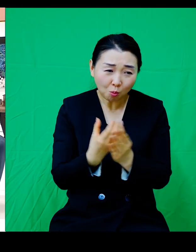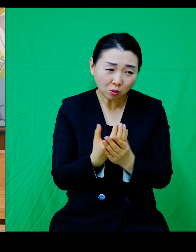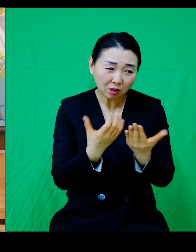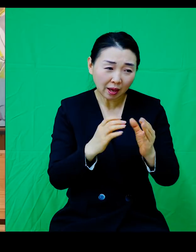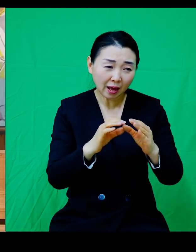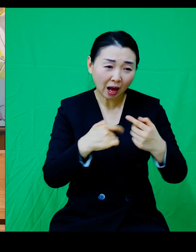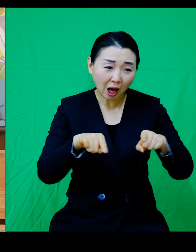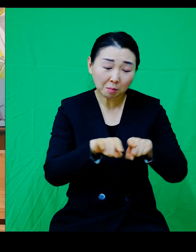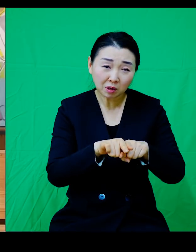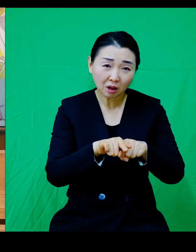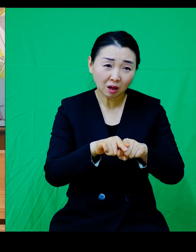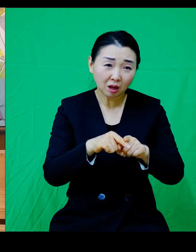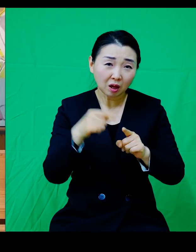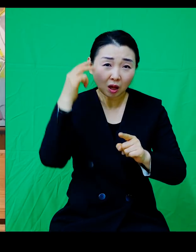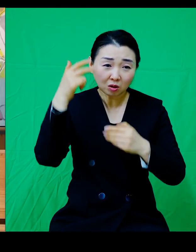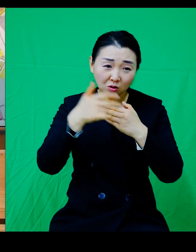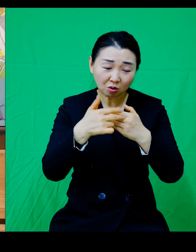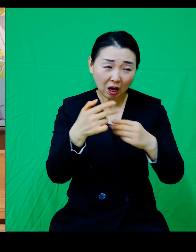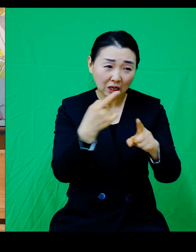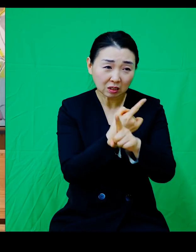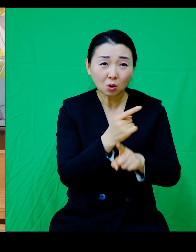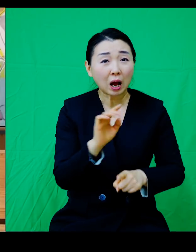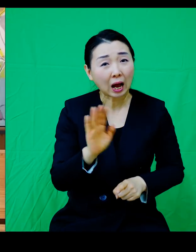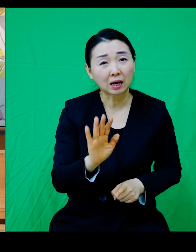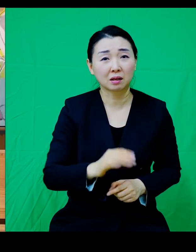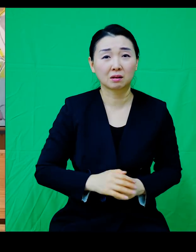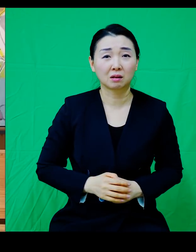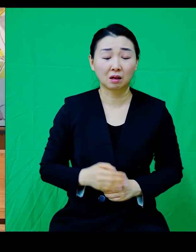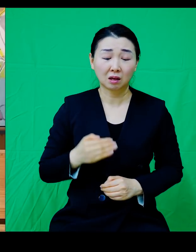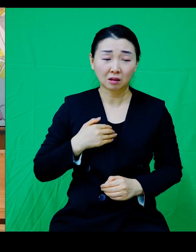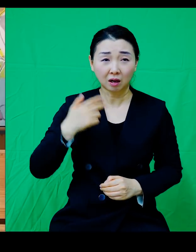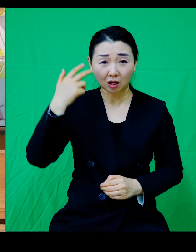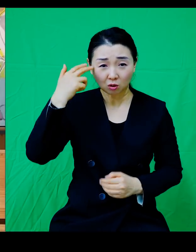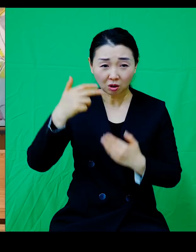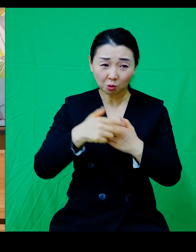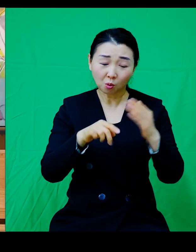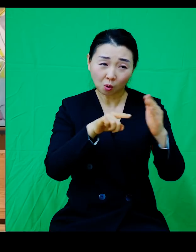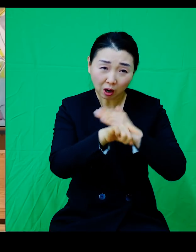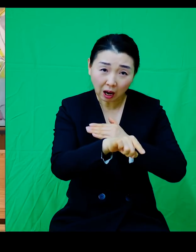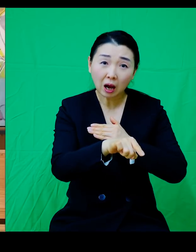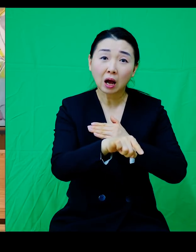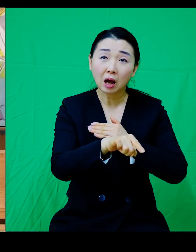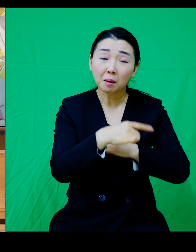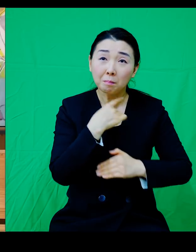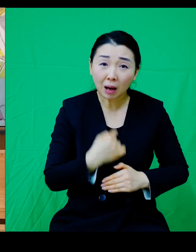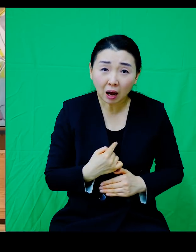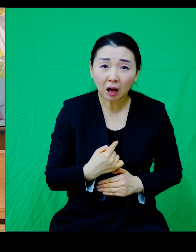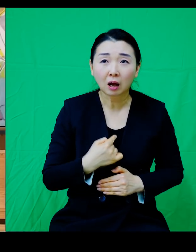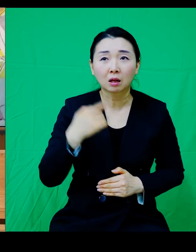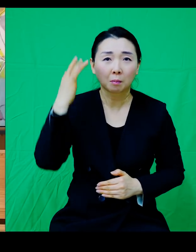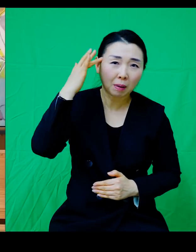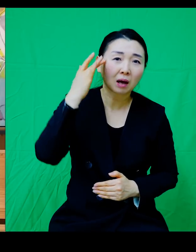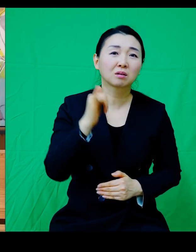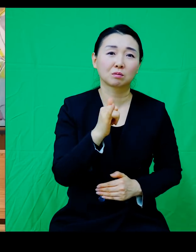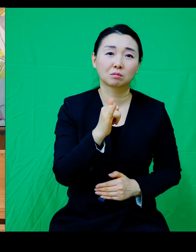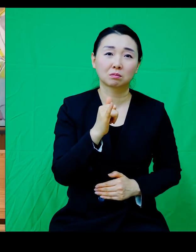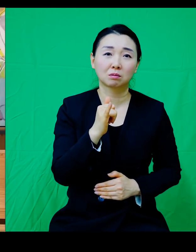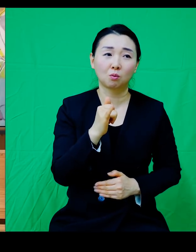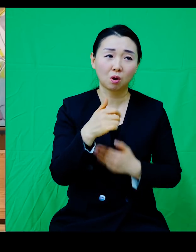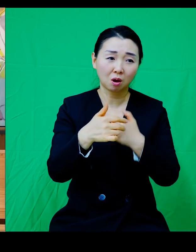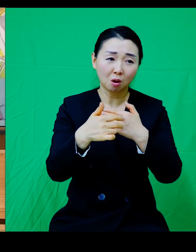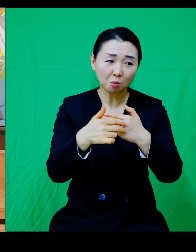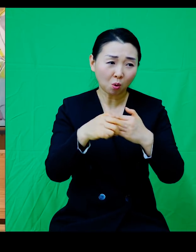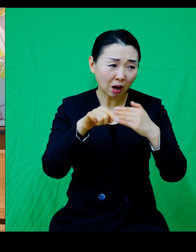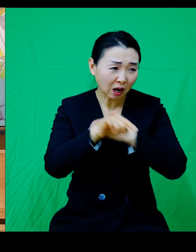아니기 때문에 다 받으면 괜찮잖아요. 그런데 내가 정신과에 가서 상담을 받았다는 것 자체로 트라우마가 생긴다는 거예요.